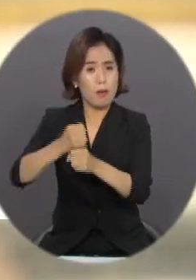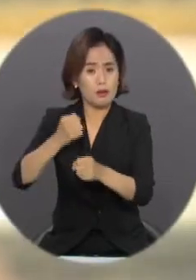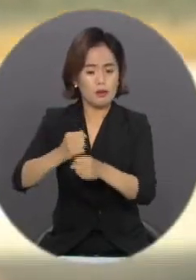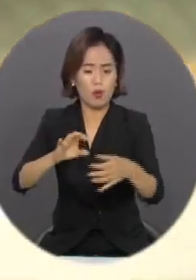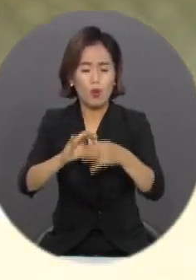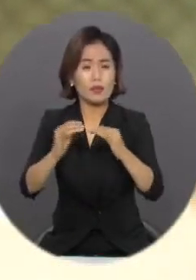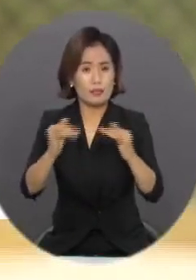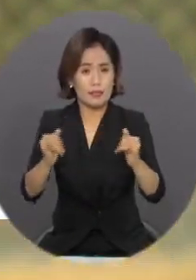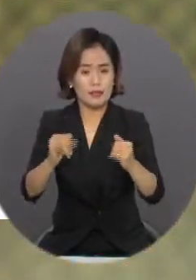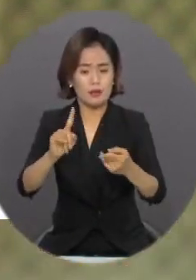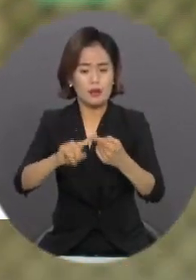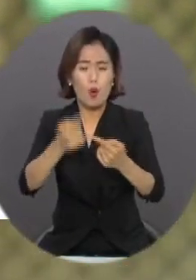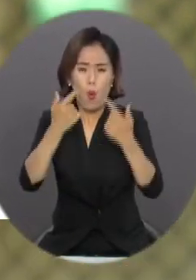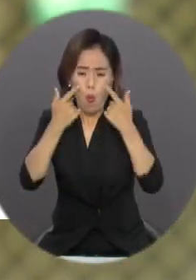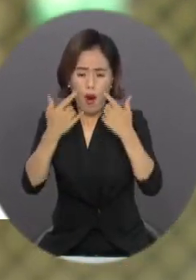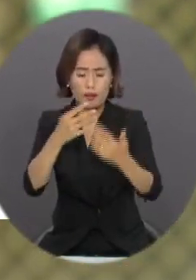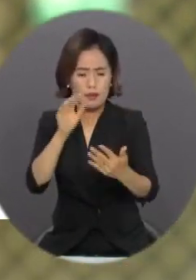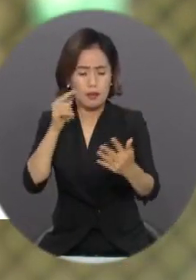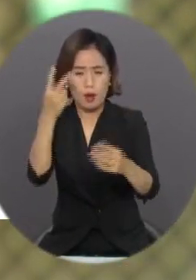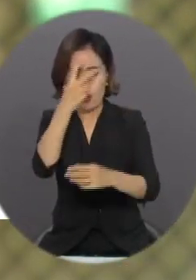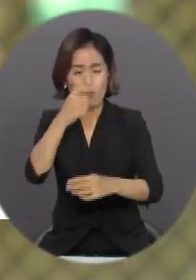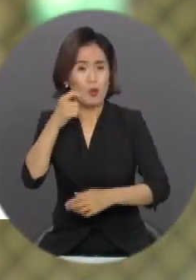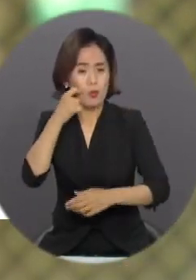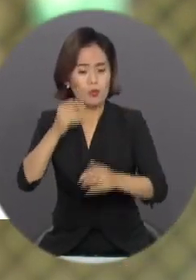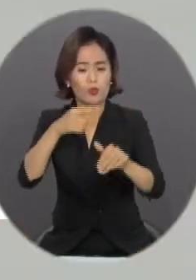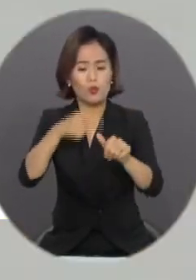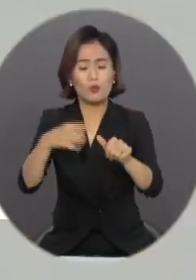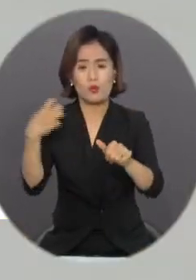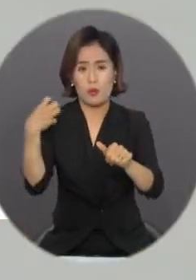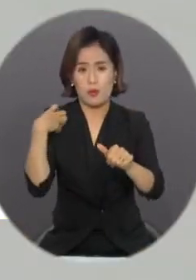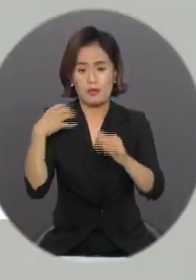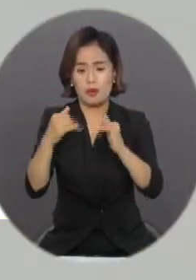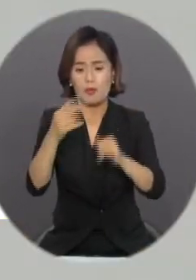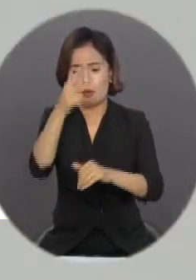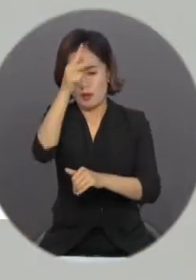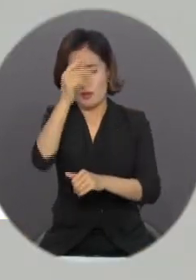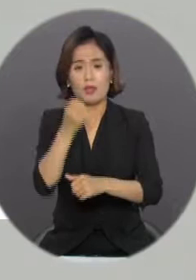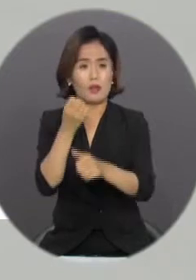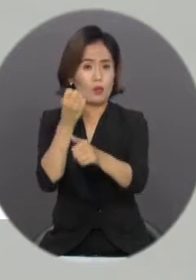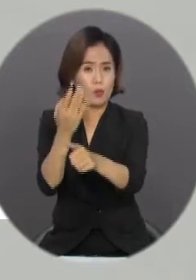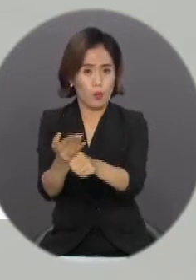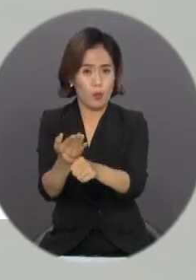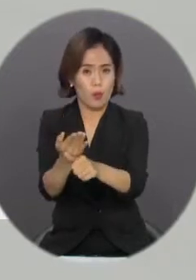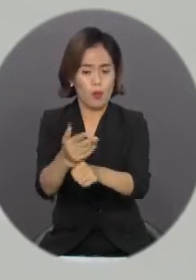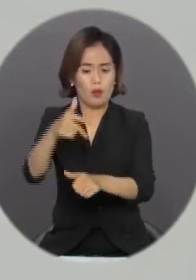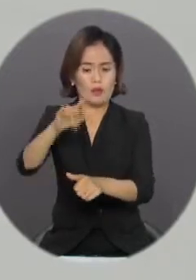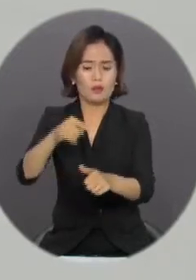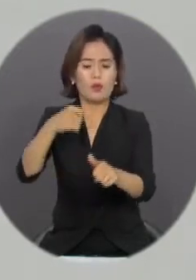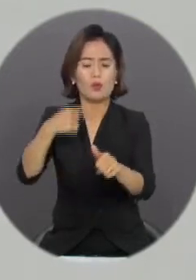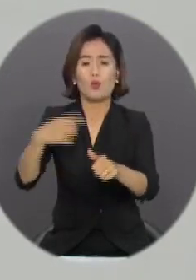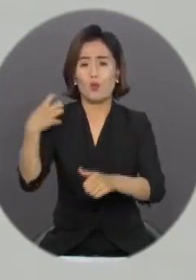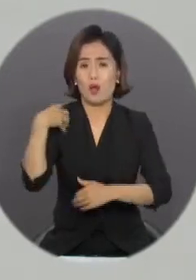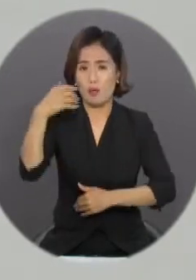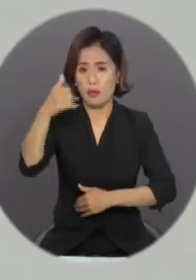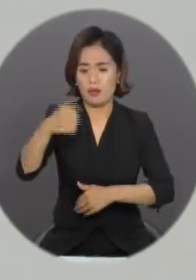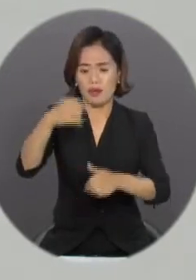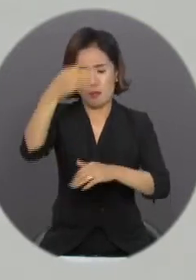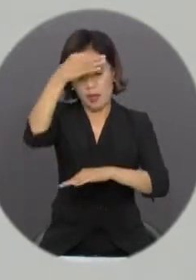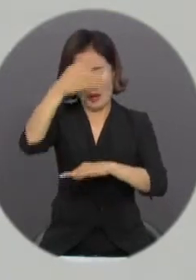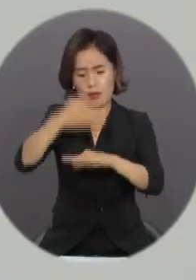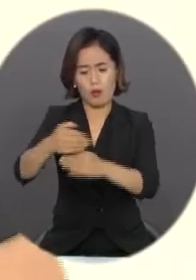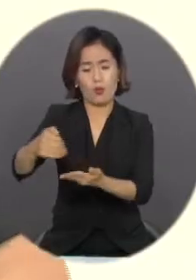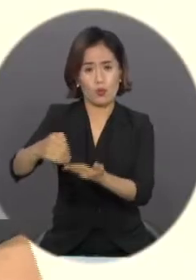관계자들과 이를 제대로 걸러내지 못한 교육청 관계자들을 경찰에 고발했고 장휘국 교육감에게는 사과를